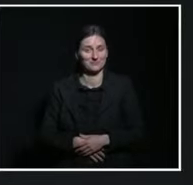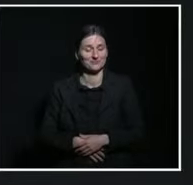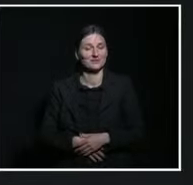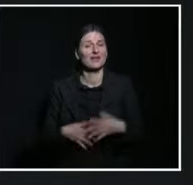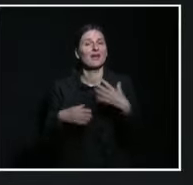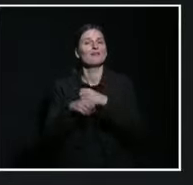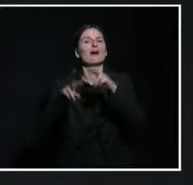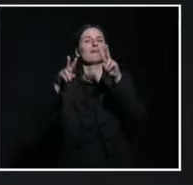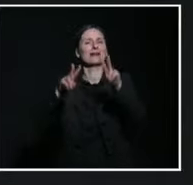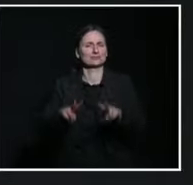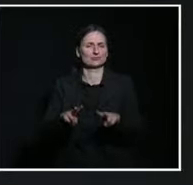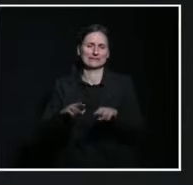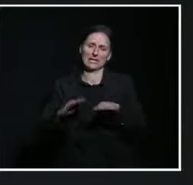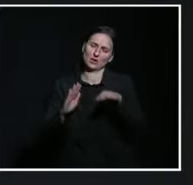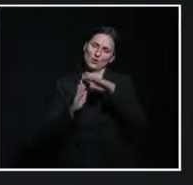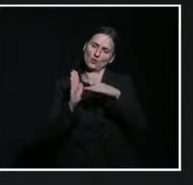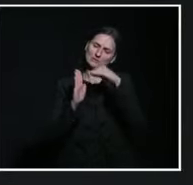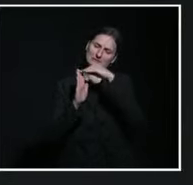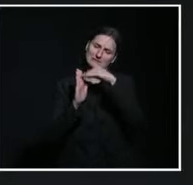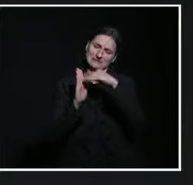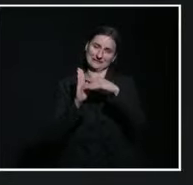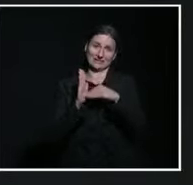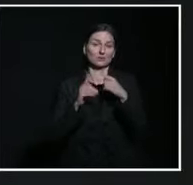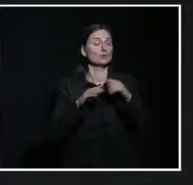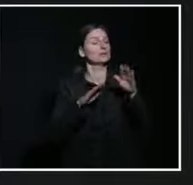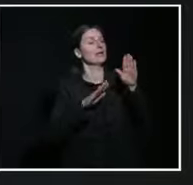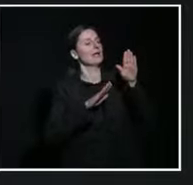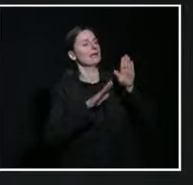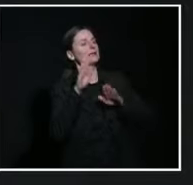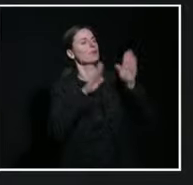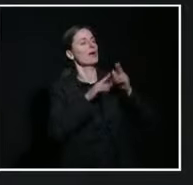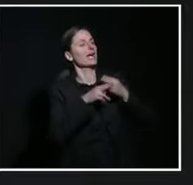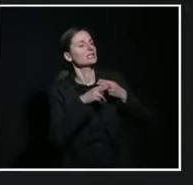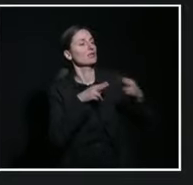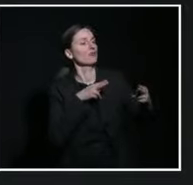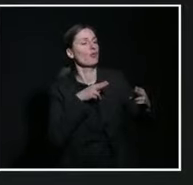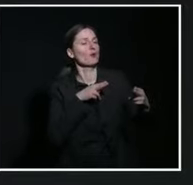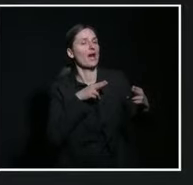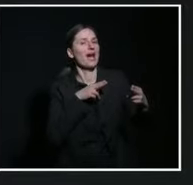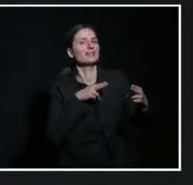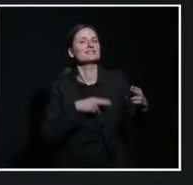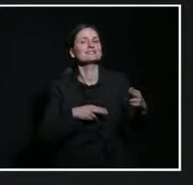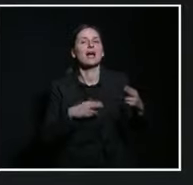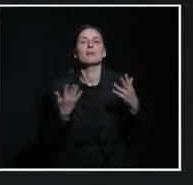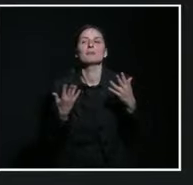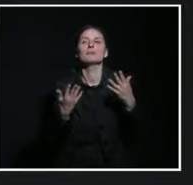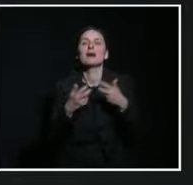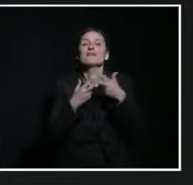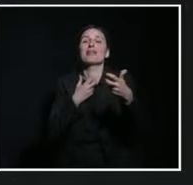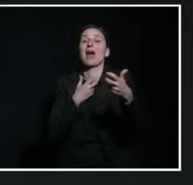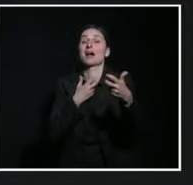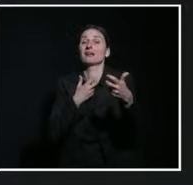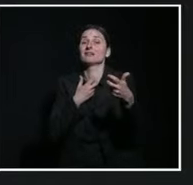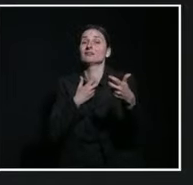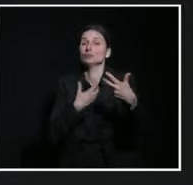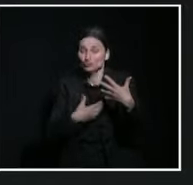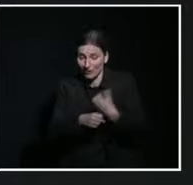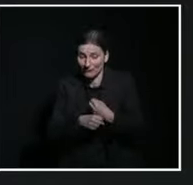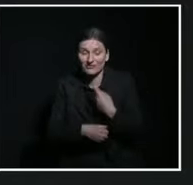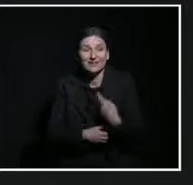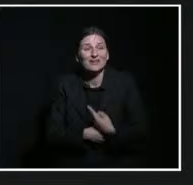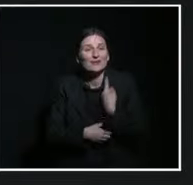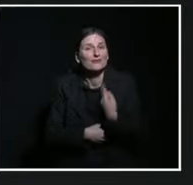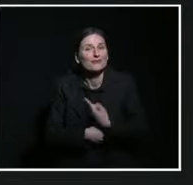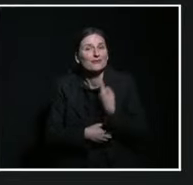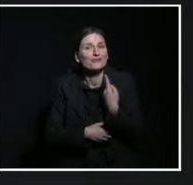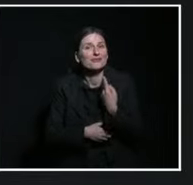Verfassungsrechtliche Vorkehrungen und demokratische Gewohnheiten sind aber nur so lange wirksam, solange wir sie